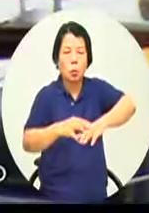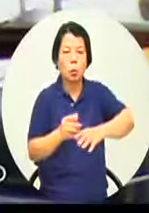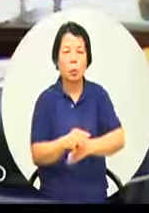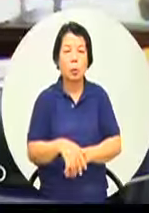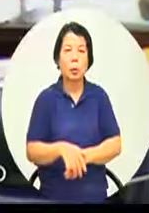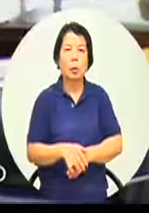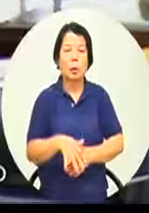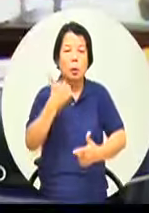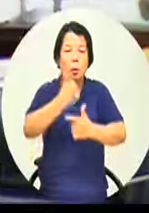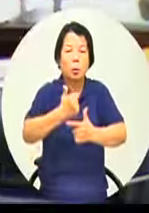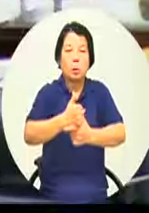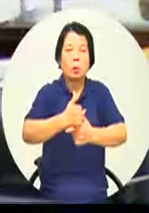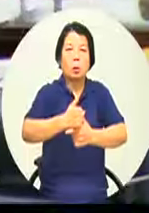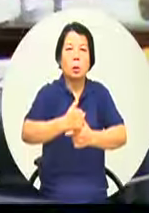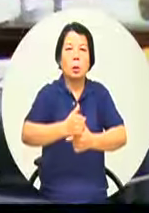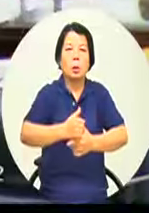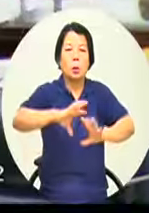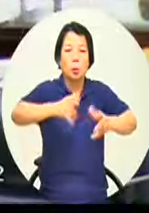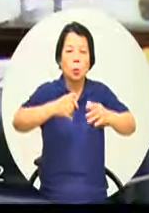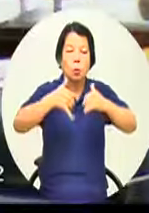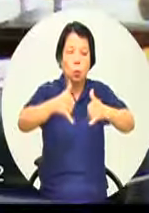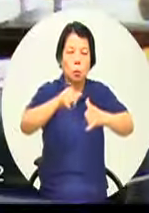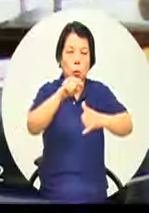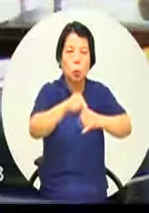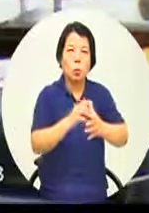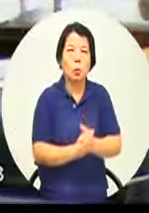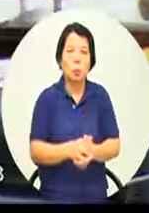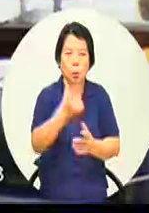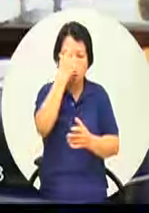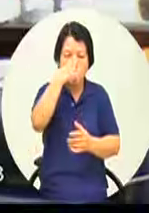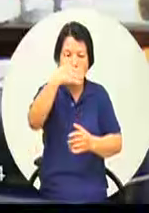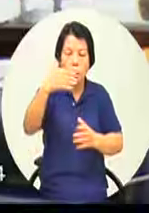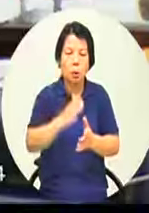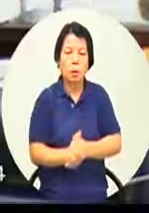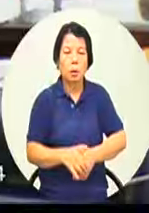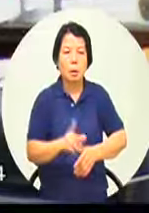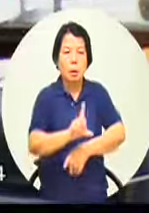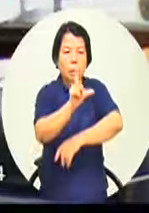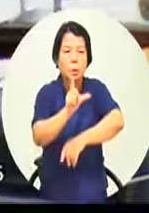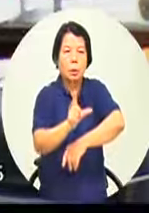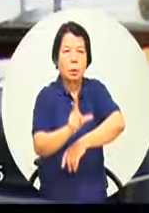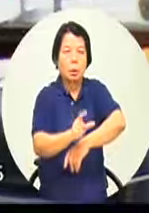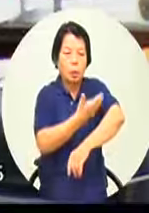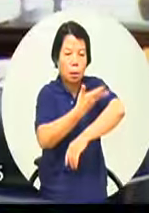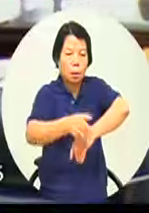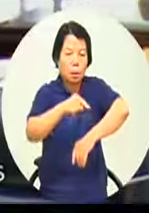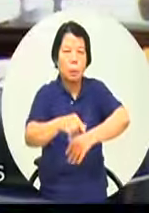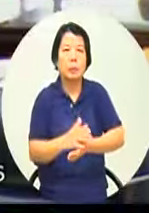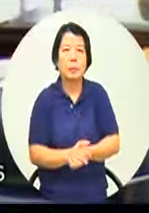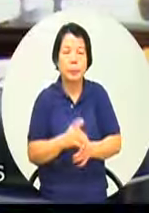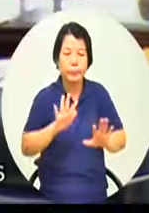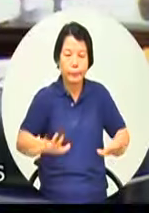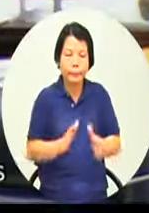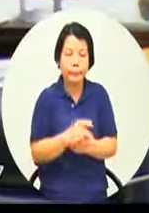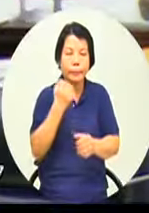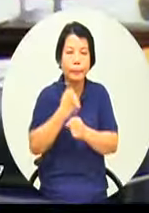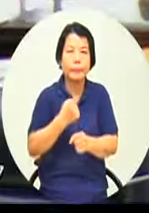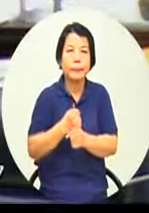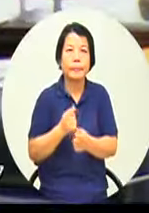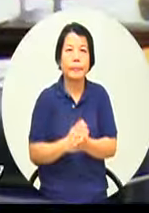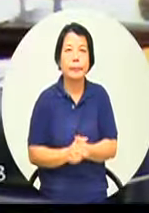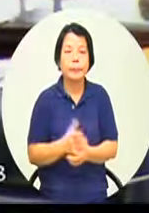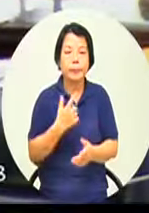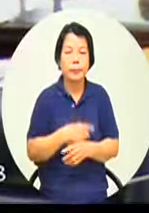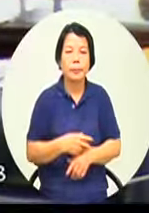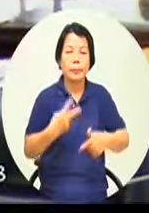边，凤山建国路那边哦，或者是咱的哦山顶高啦，歹势山顶高遐，啊是讲咱今嘛在做，咱那个林